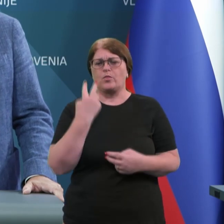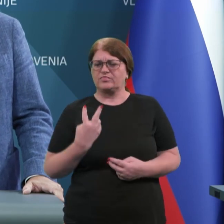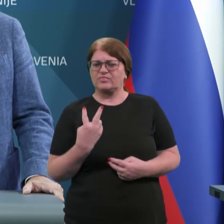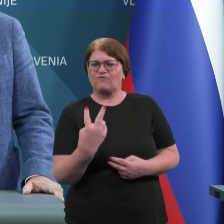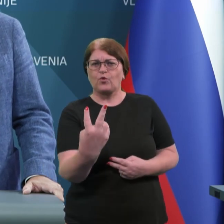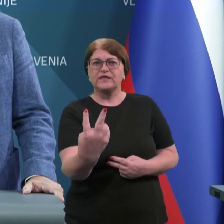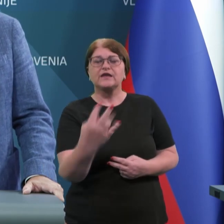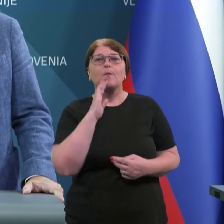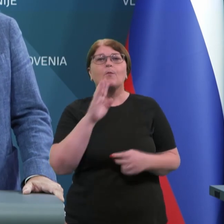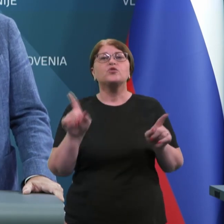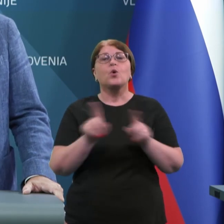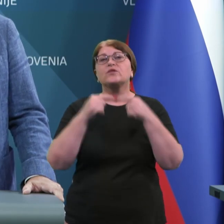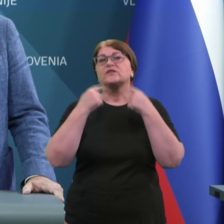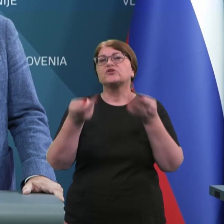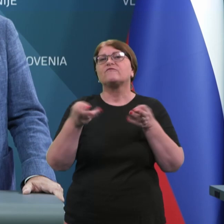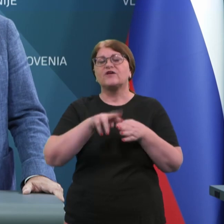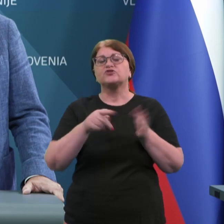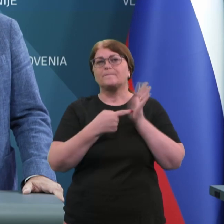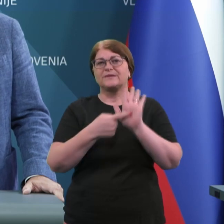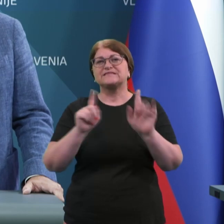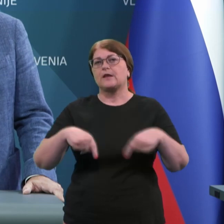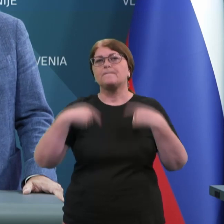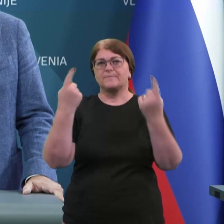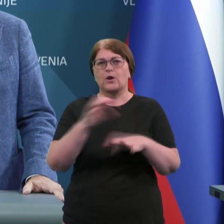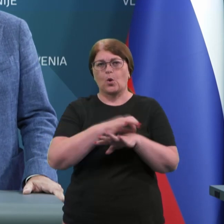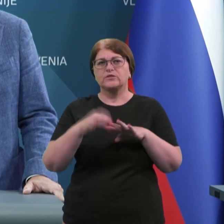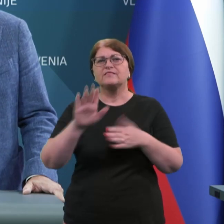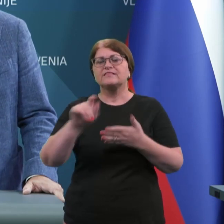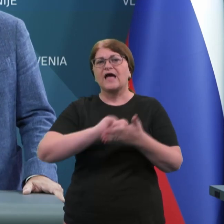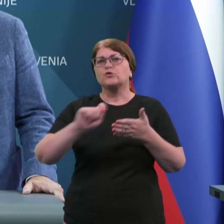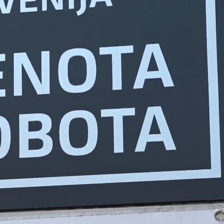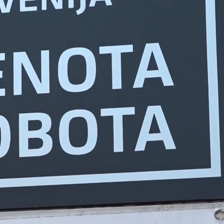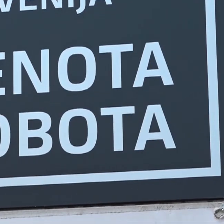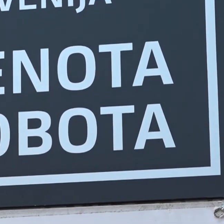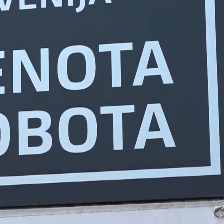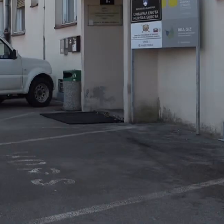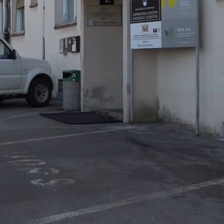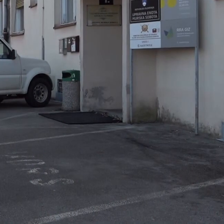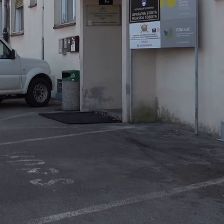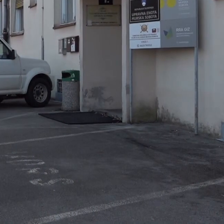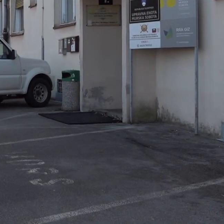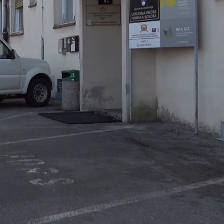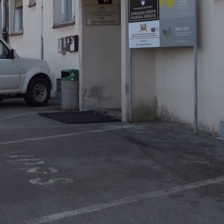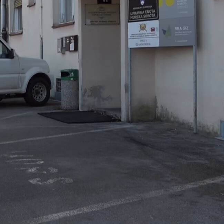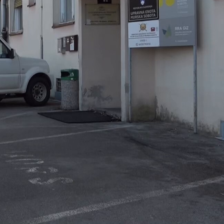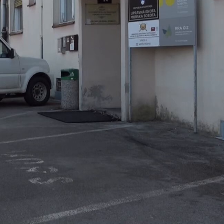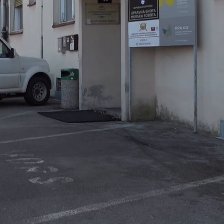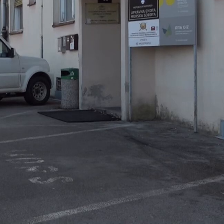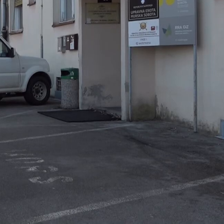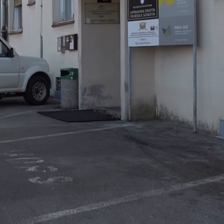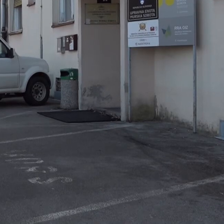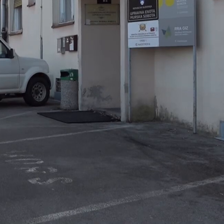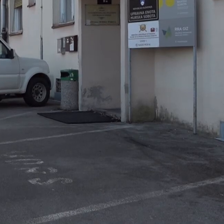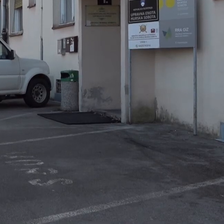in bodo, kot rečeno, več predstavili prihodni teden na novinarski konferenci. Govore je bilo tudi o predlogu zakona o